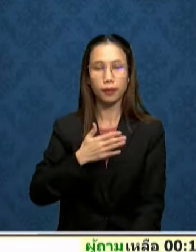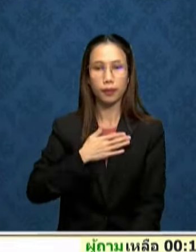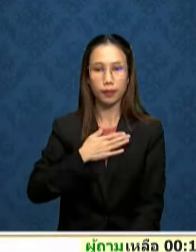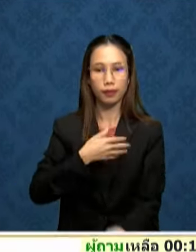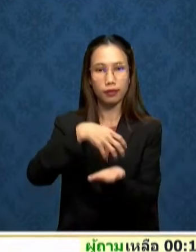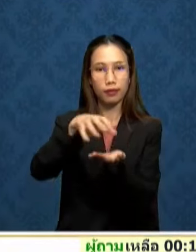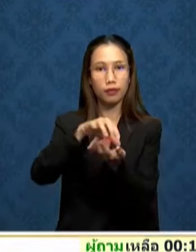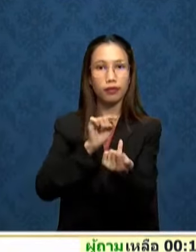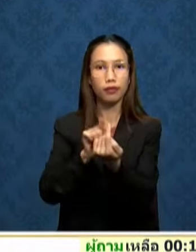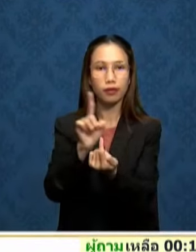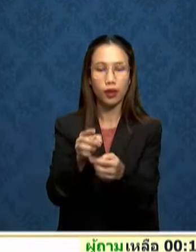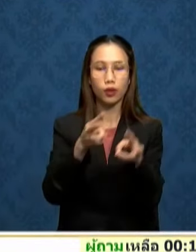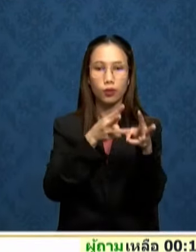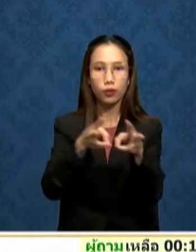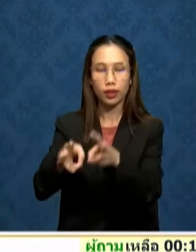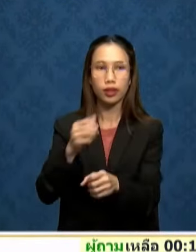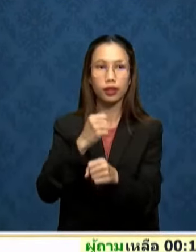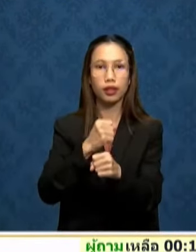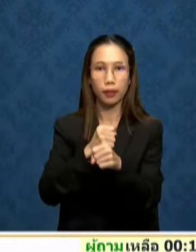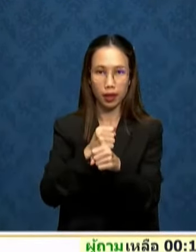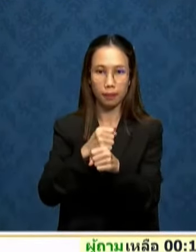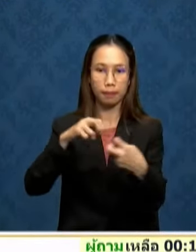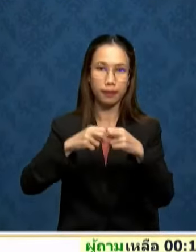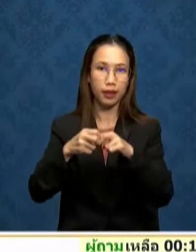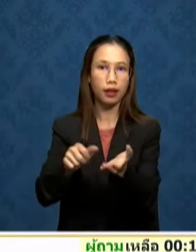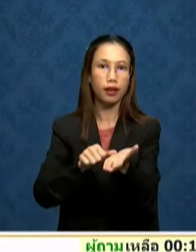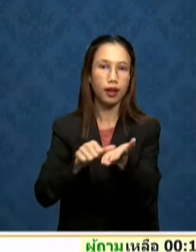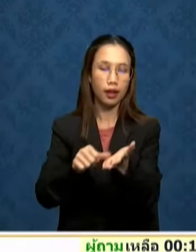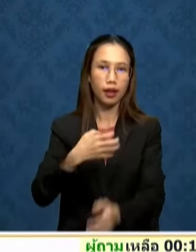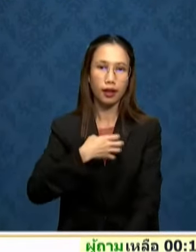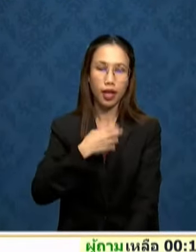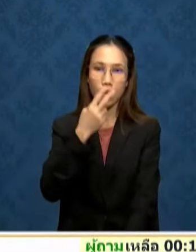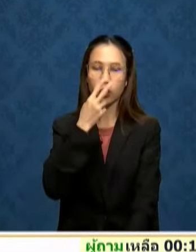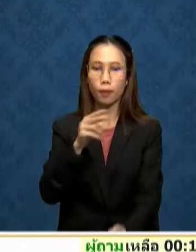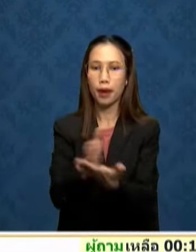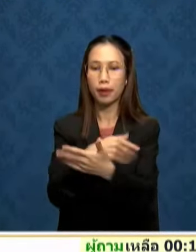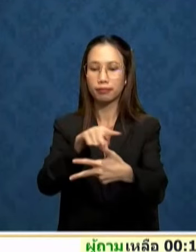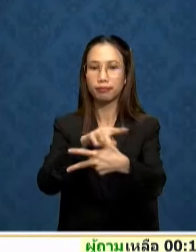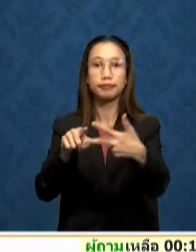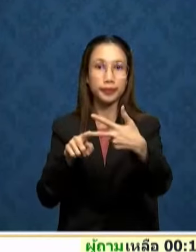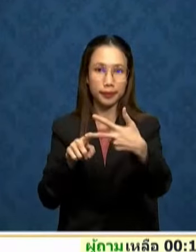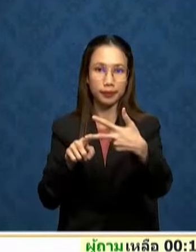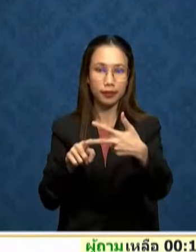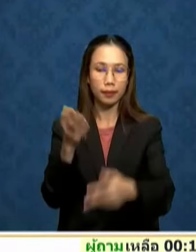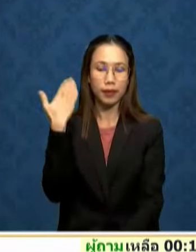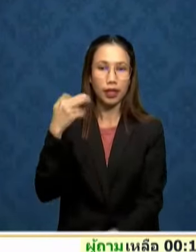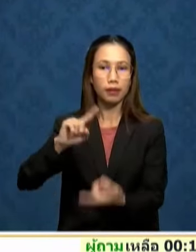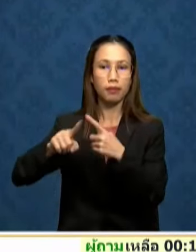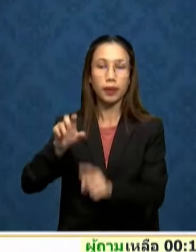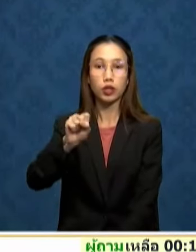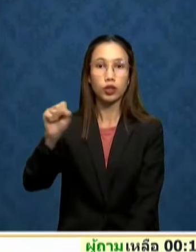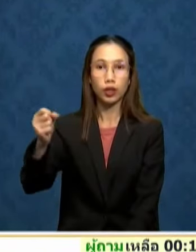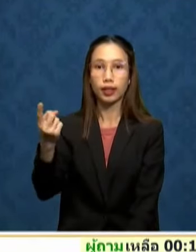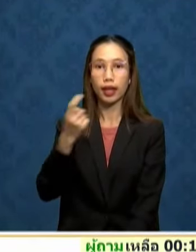านท่านประธานครับว่าแนวทางการทำงานและแนวทางการแก้ไขปัญหาเนี่ยผมอยากให้มองเป็น3มิติเมื่อสักครู่นี้ท่านเพื่อนสมาชิกได้ถามใน